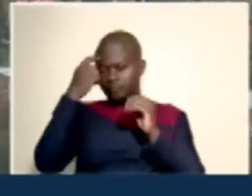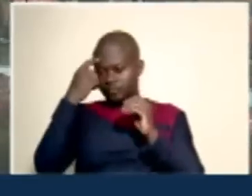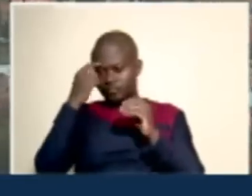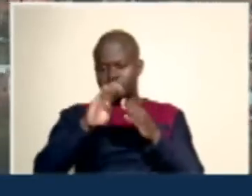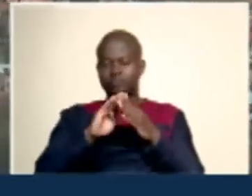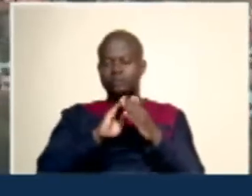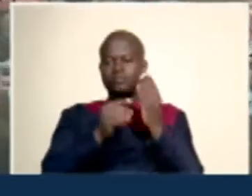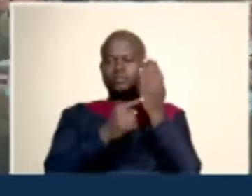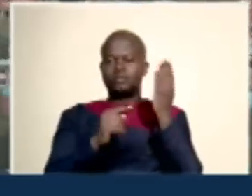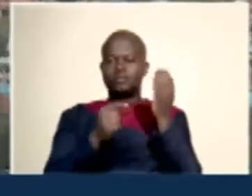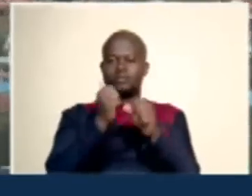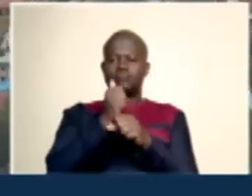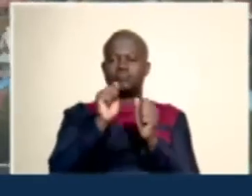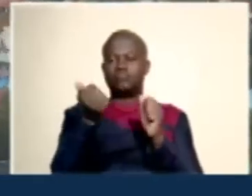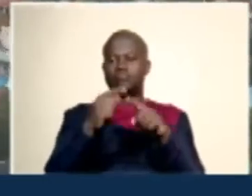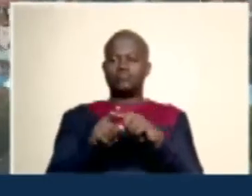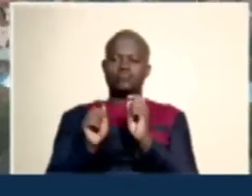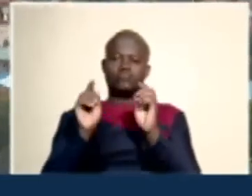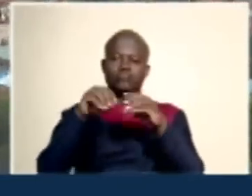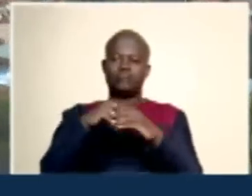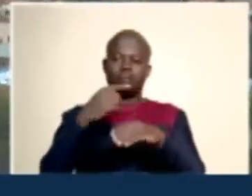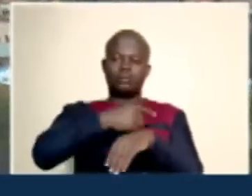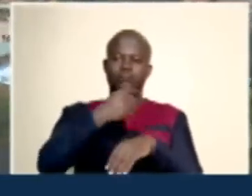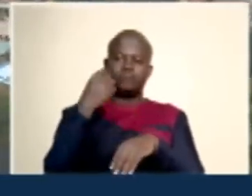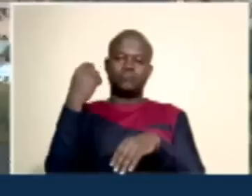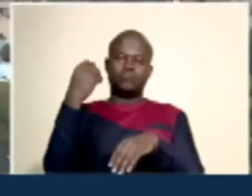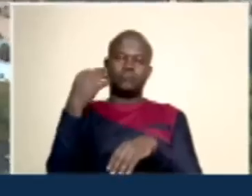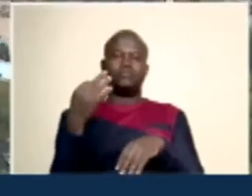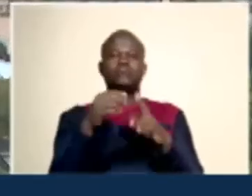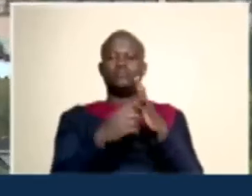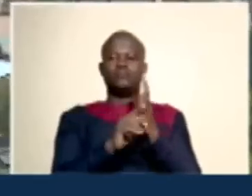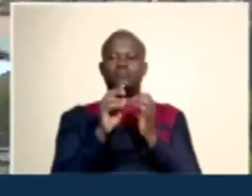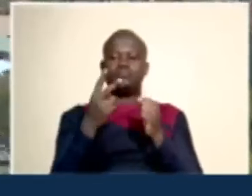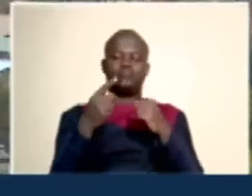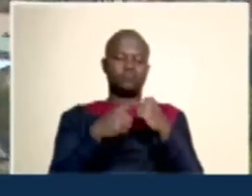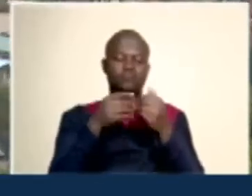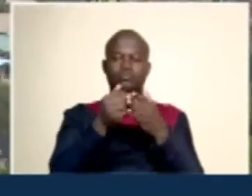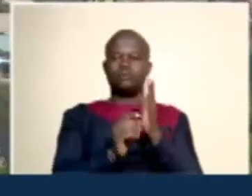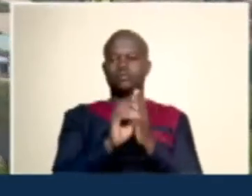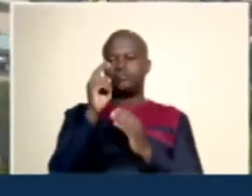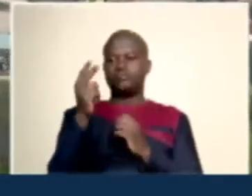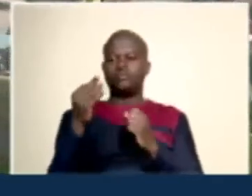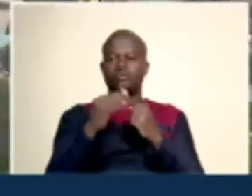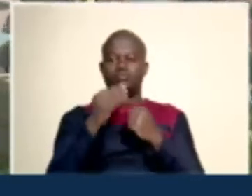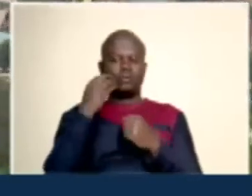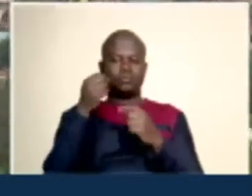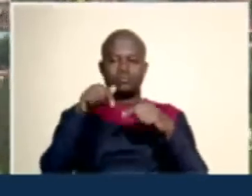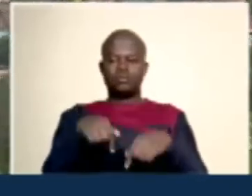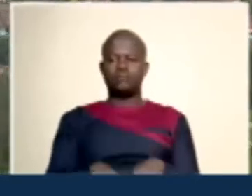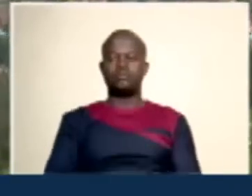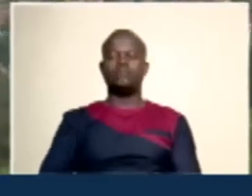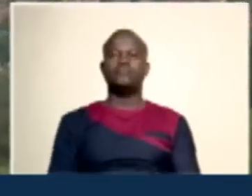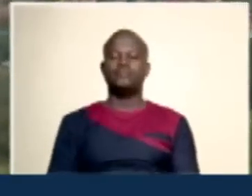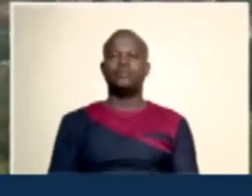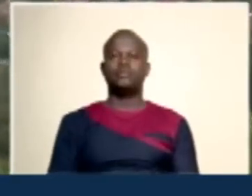by'ikoranabuhanga, abikorera n'abandi batandukanye bazitabira inama y'imisitatu izatangira kuri 26 kugeza kuri 28 z'uku kwizera